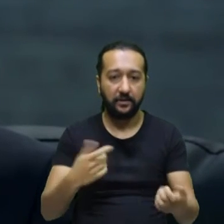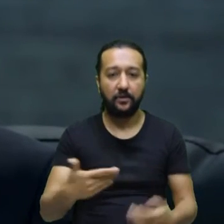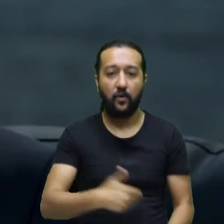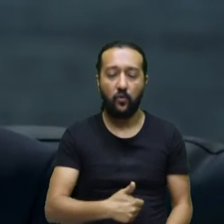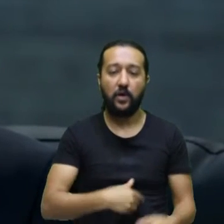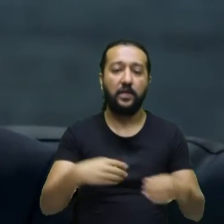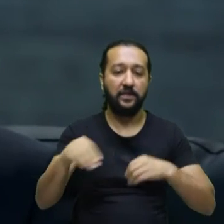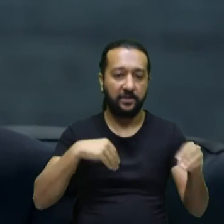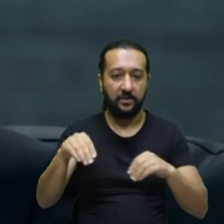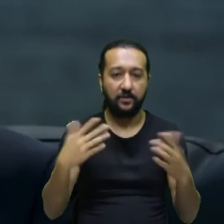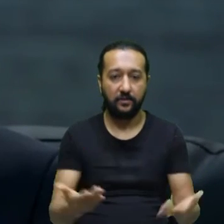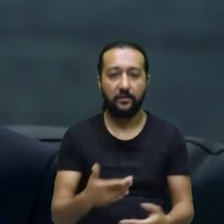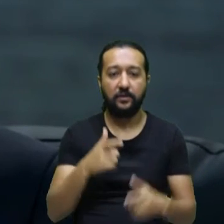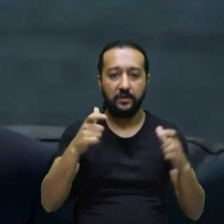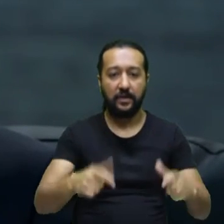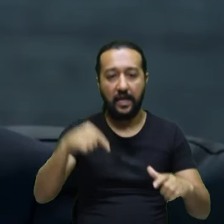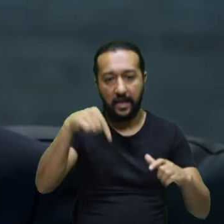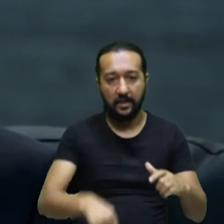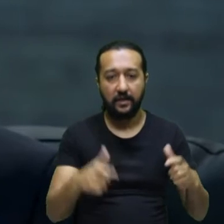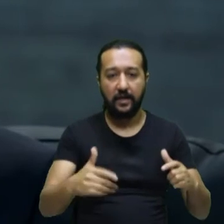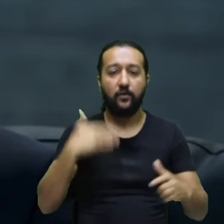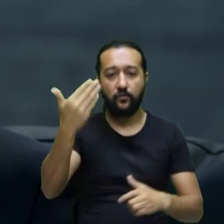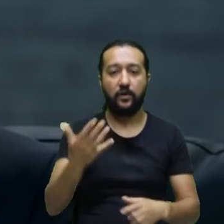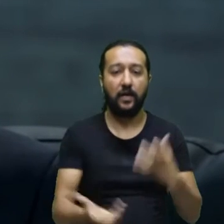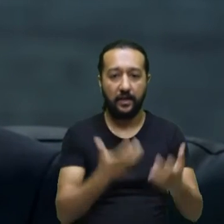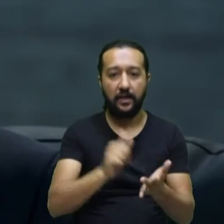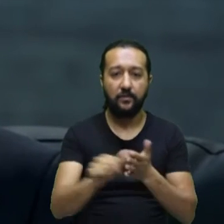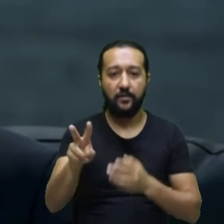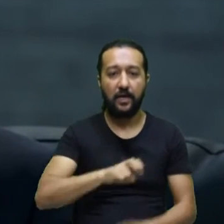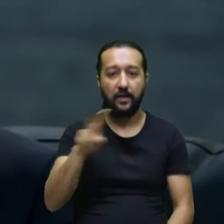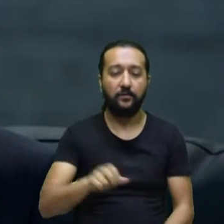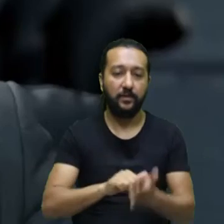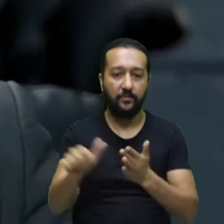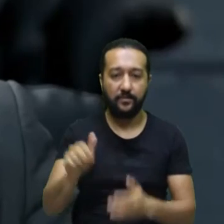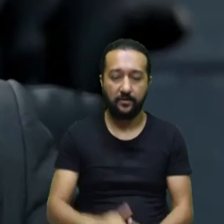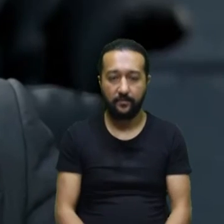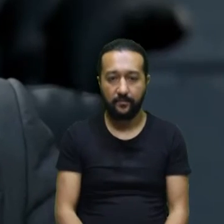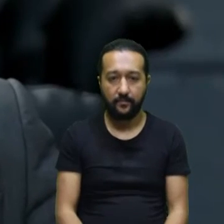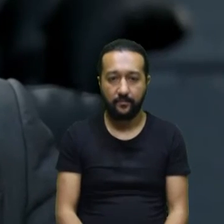ticareti, organ ticareti, yeraltı, yerüstü kaynaklarının talan edilmesi.